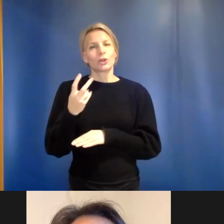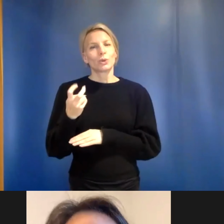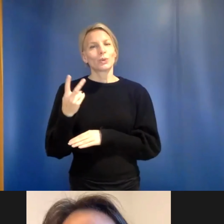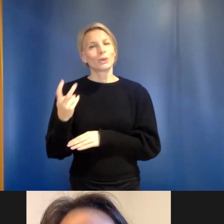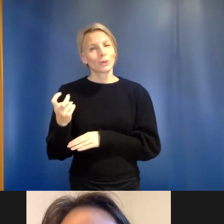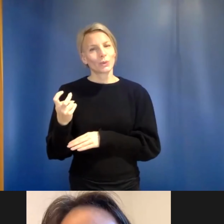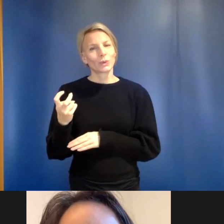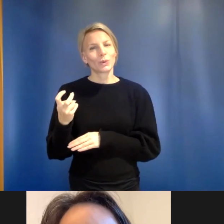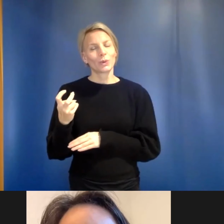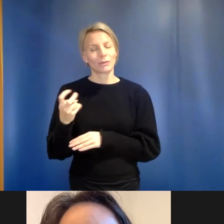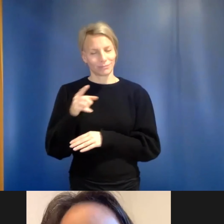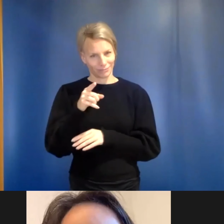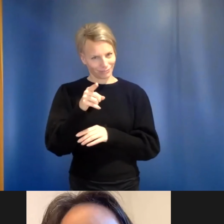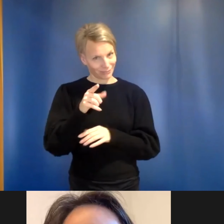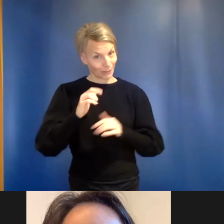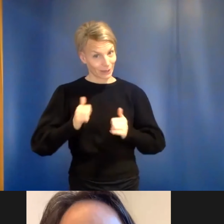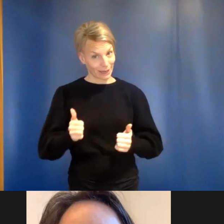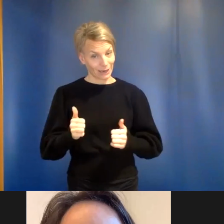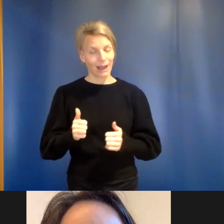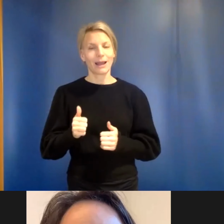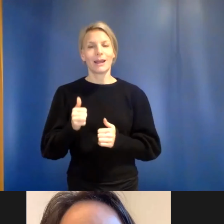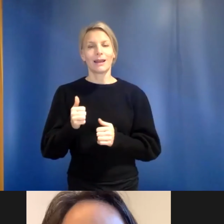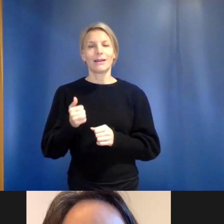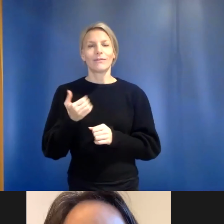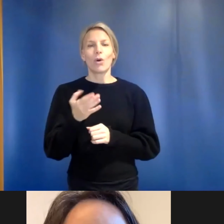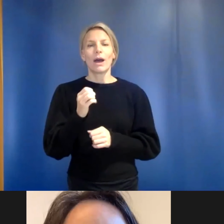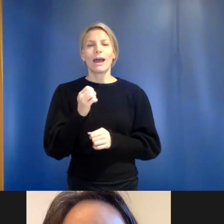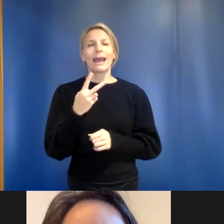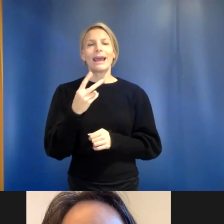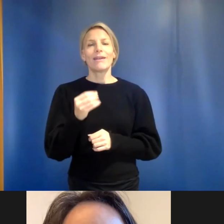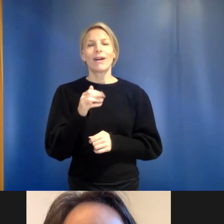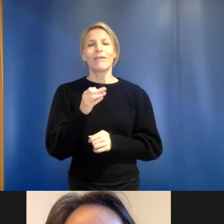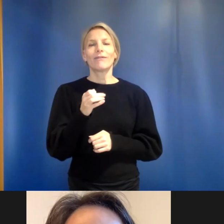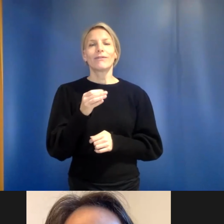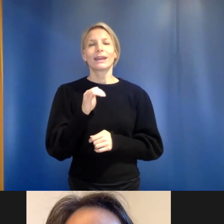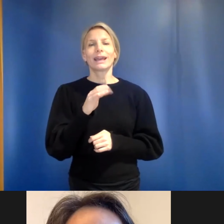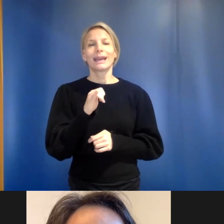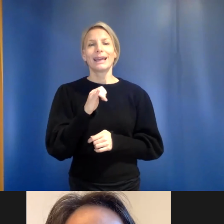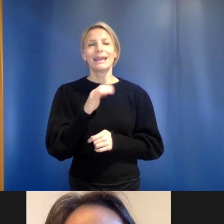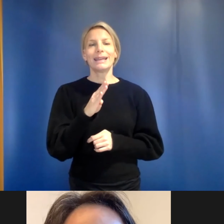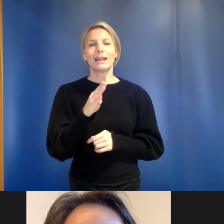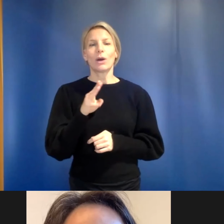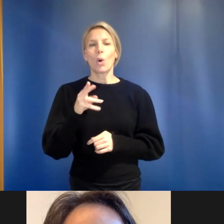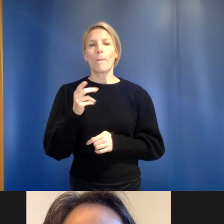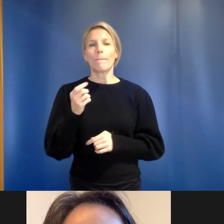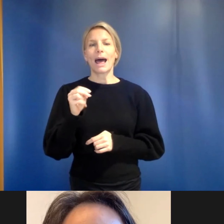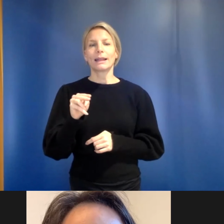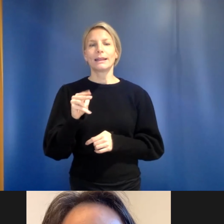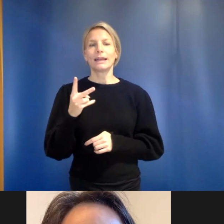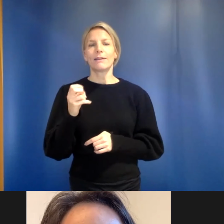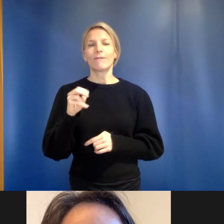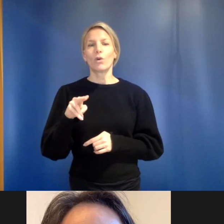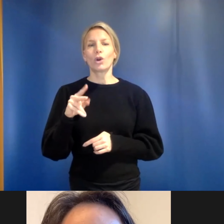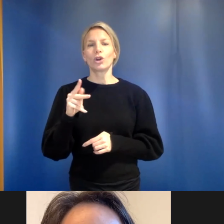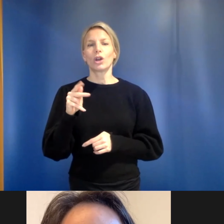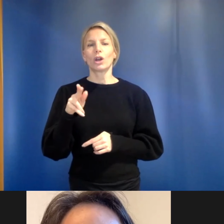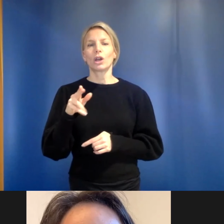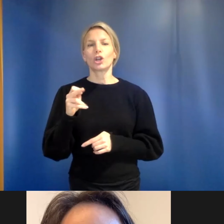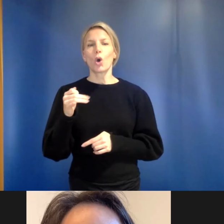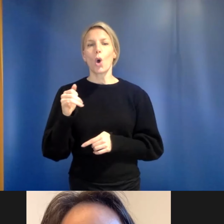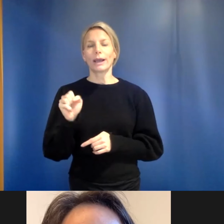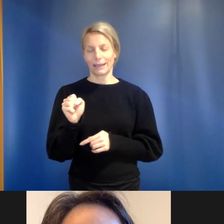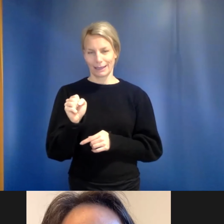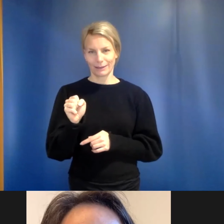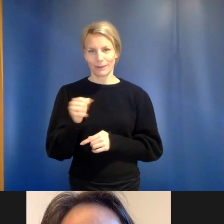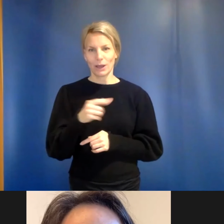håll i er nu, tilldelas Eva Frid och Martin von Knorring. De får priset